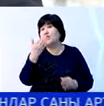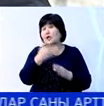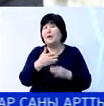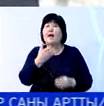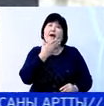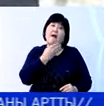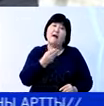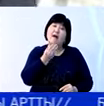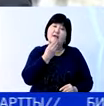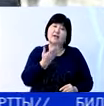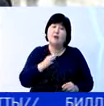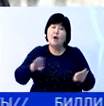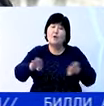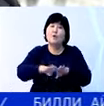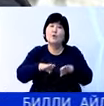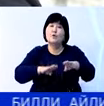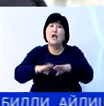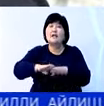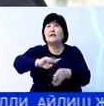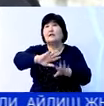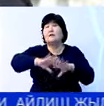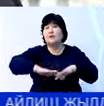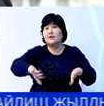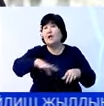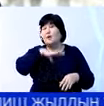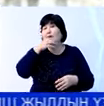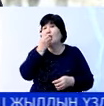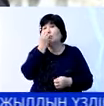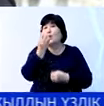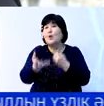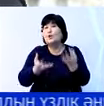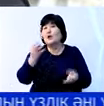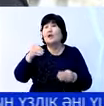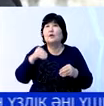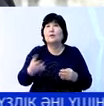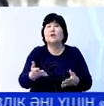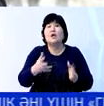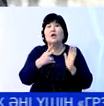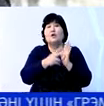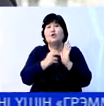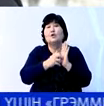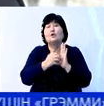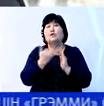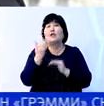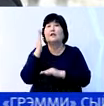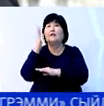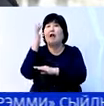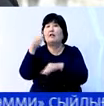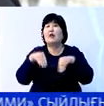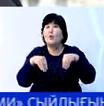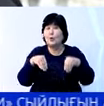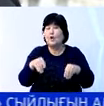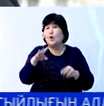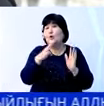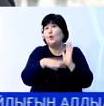Әдемі брусчаткілер ауыстырылды, біраз гүлзарлар отырғызды. 800 түп тал еккіз, тал отырғызып,